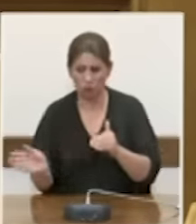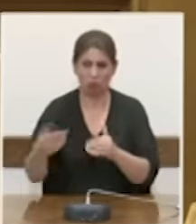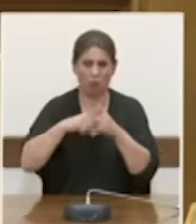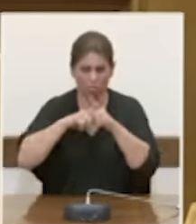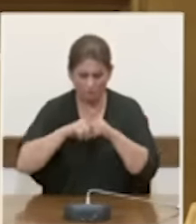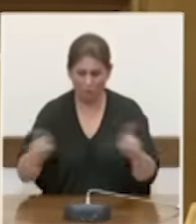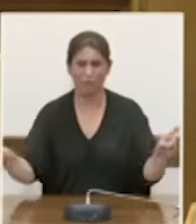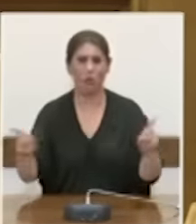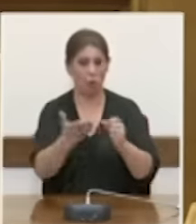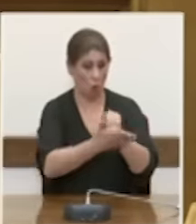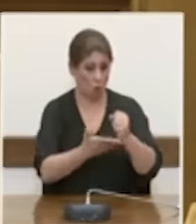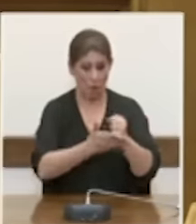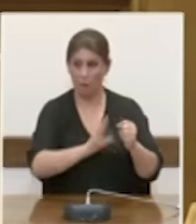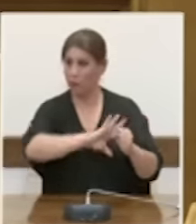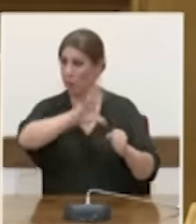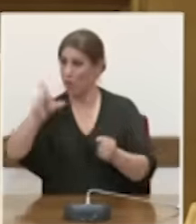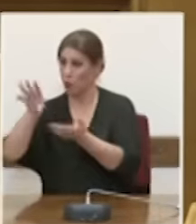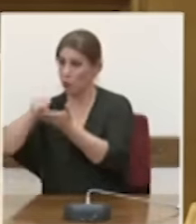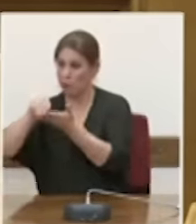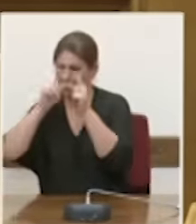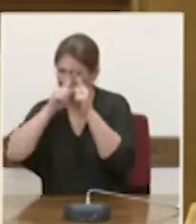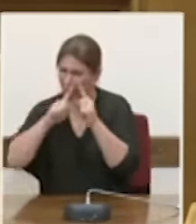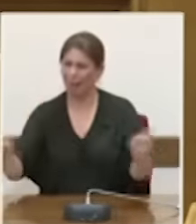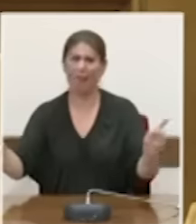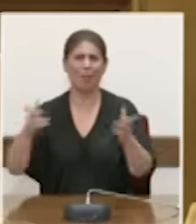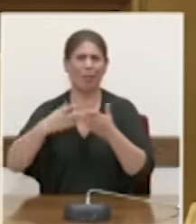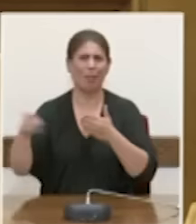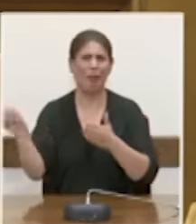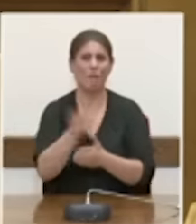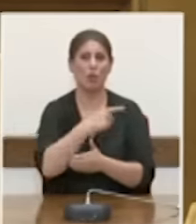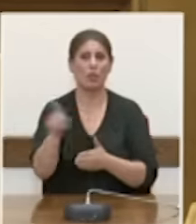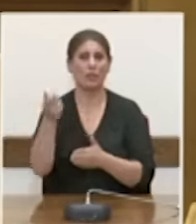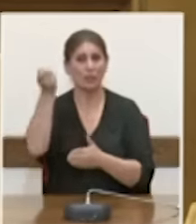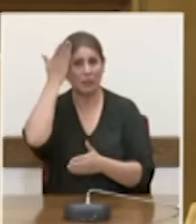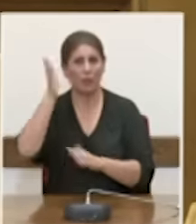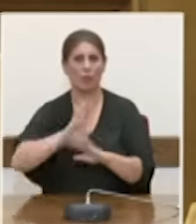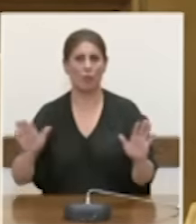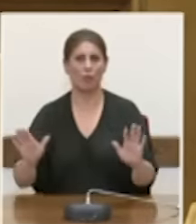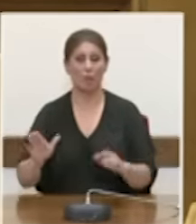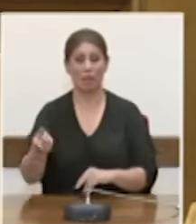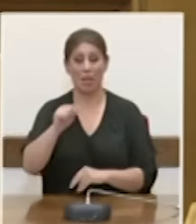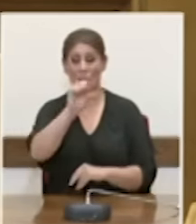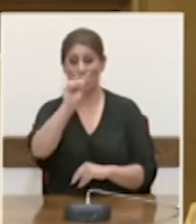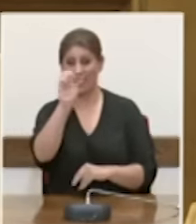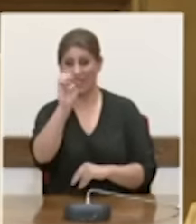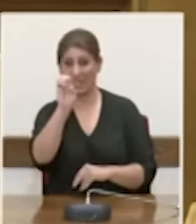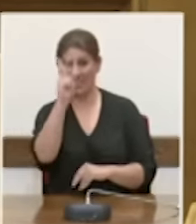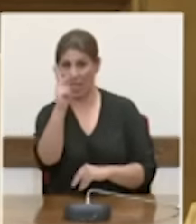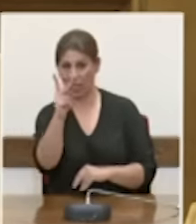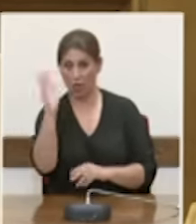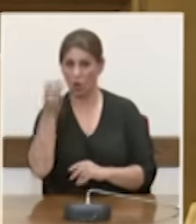το χωράφι στο ράφι. Και φυσικά, ως έκτο στοιχείο, όταν μιλάμε για ακρίβεια,